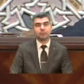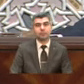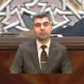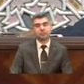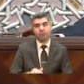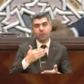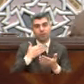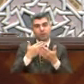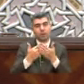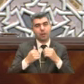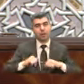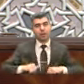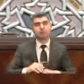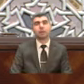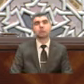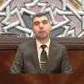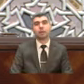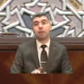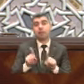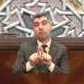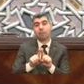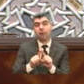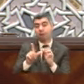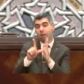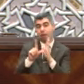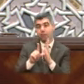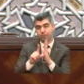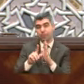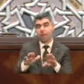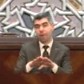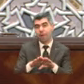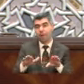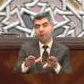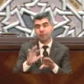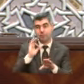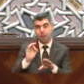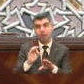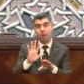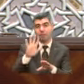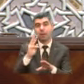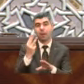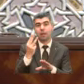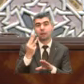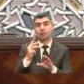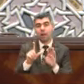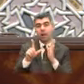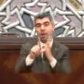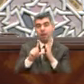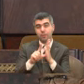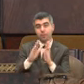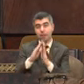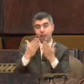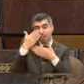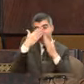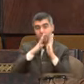شكرا سيد الوزير. يعتبر حق الملكيه من الحقوق المضمونه دستوريا حسب الفصل 35 من الدستور المغربي سنه